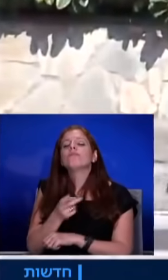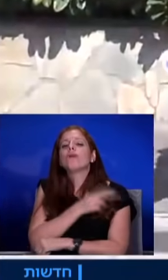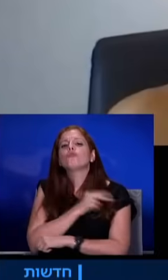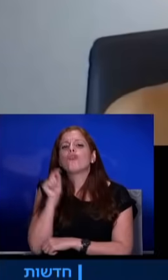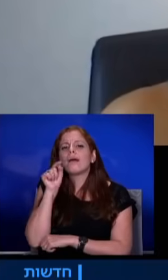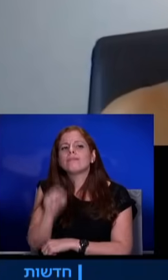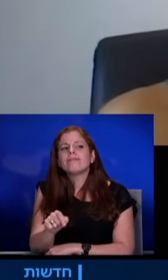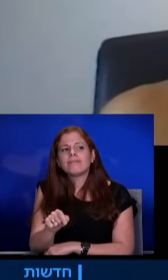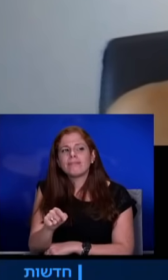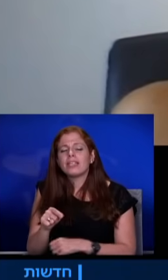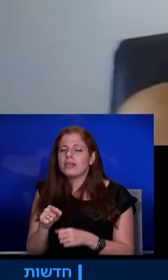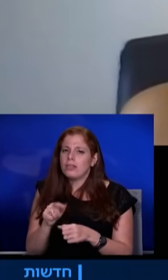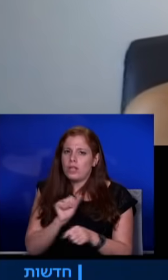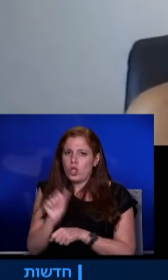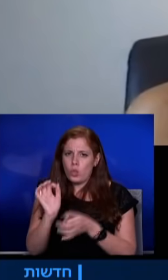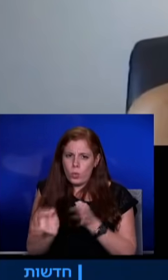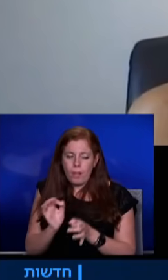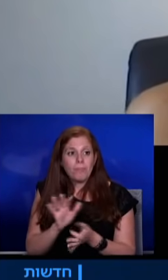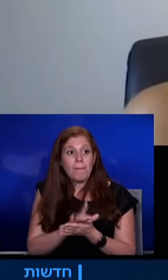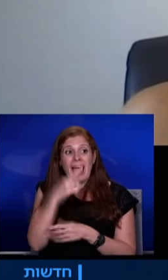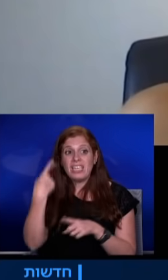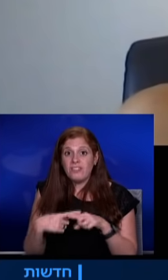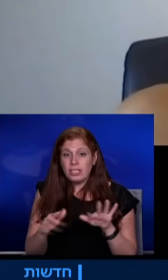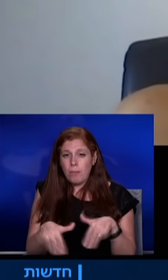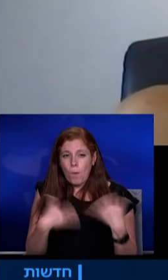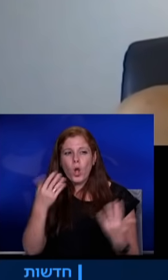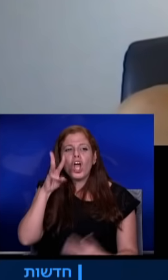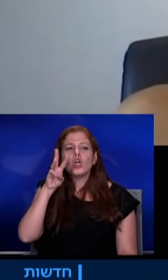על חטיפה. ב-11:30 בבוקר הגיע